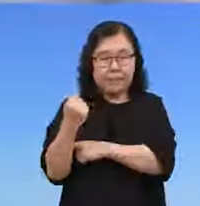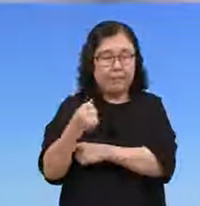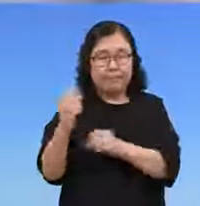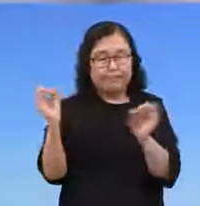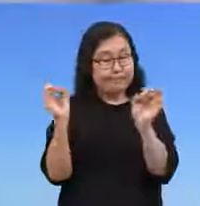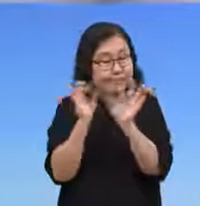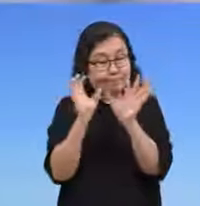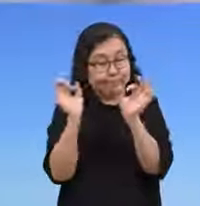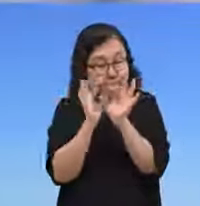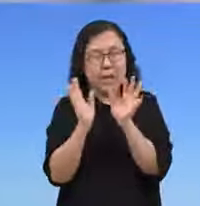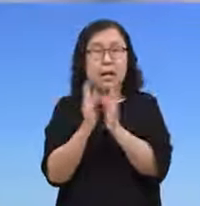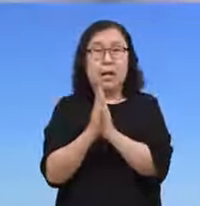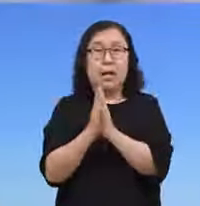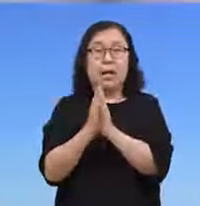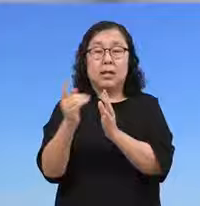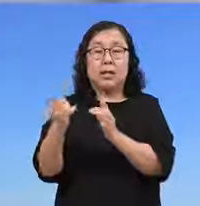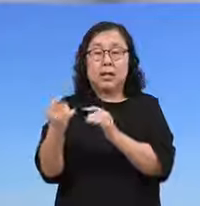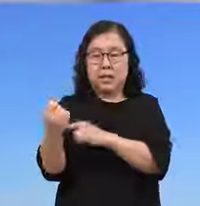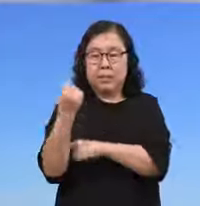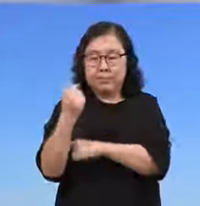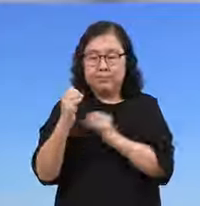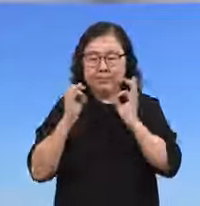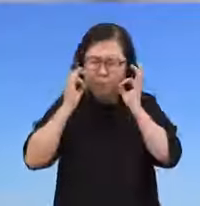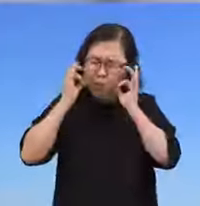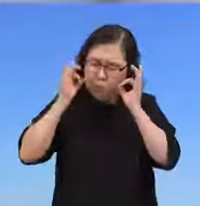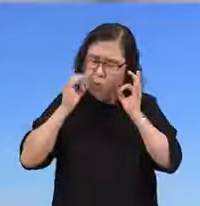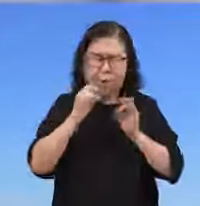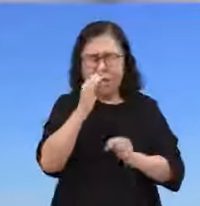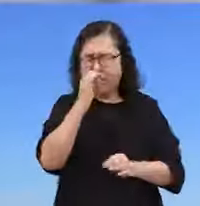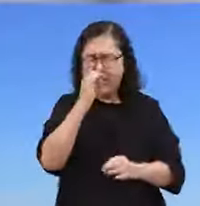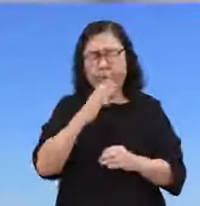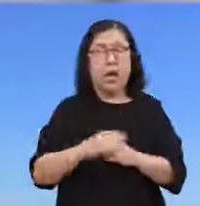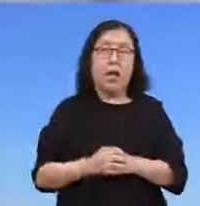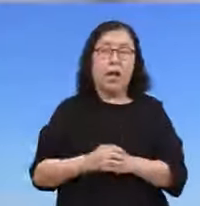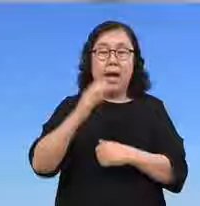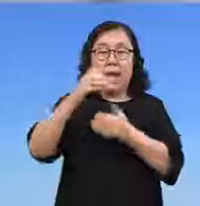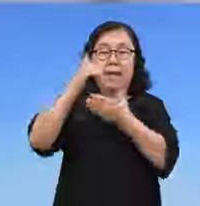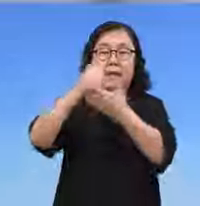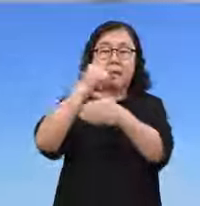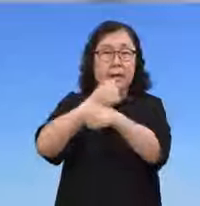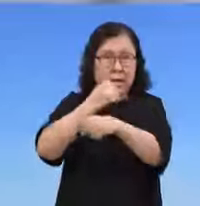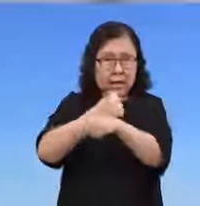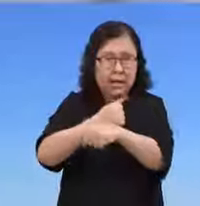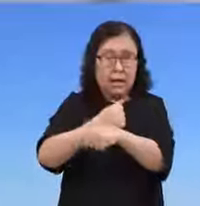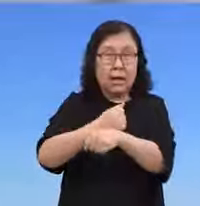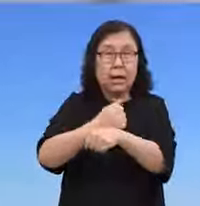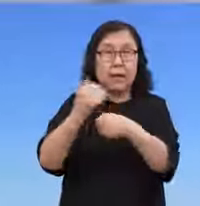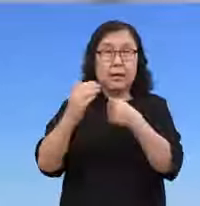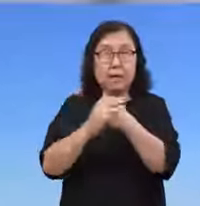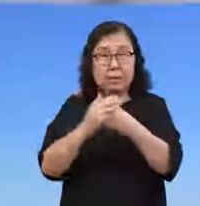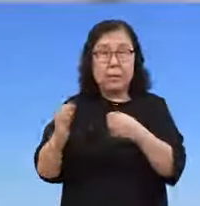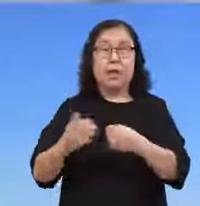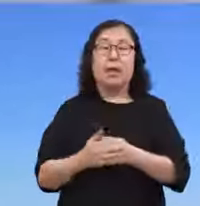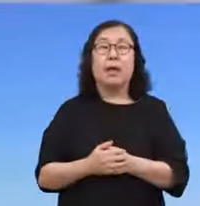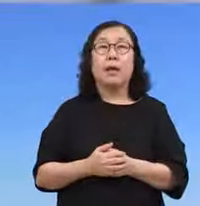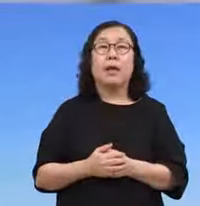빼라. 언제는 뭐 네가 힘써서 됐나? 하나님이 하시는 거 아니냐?